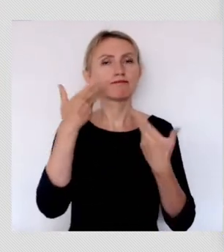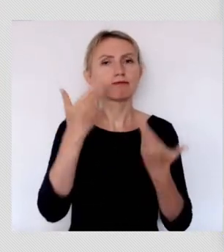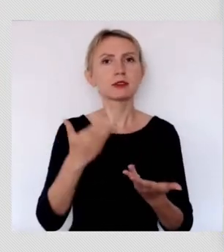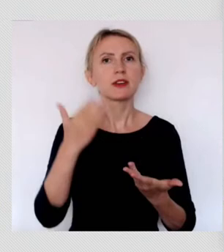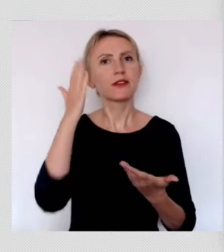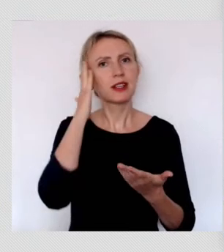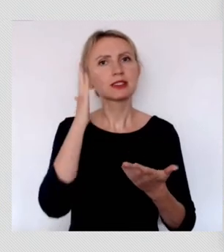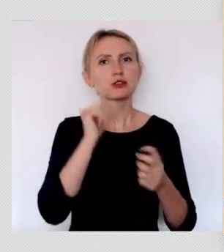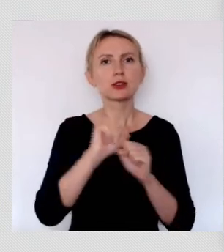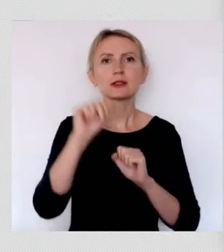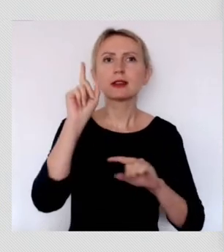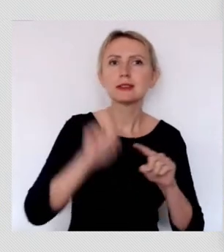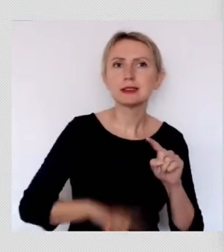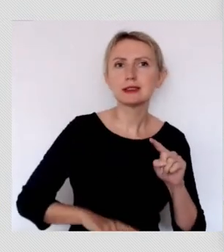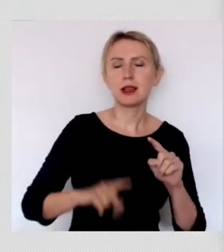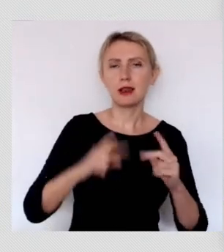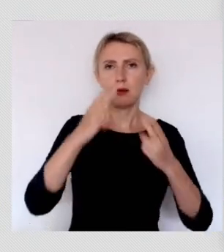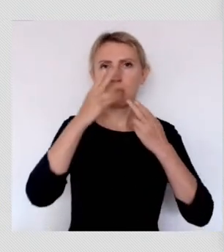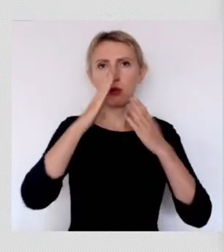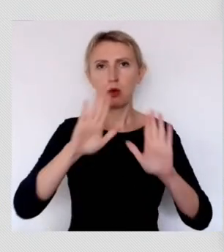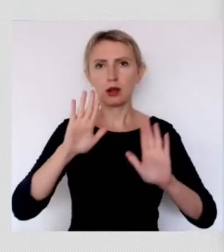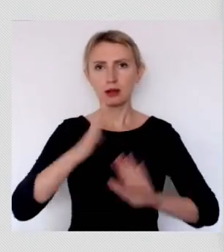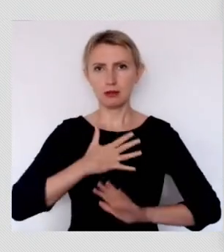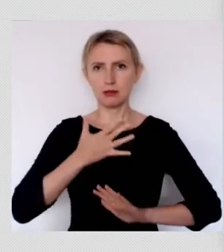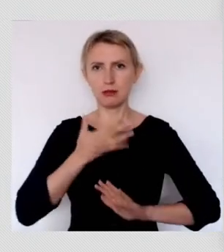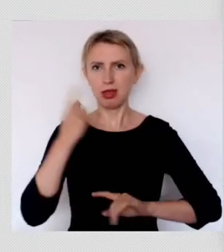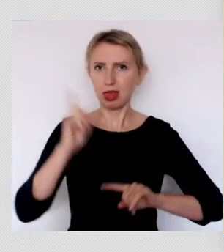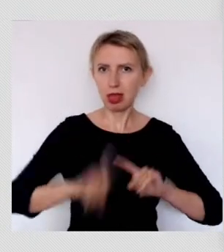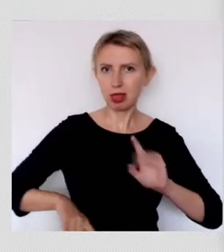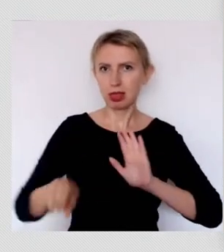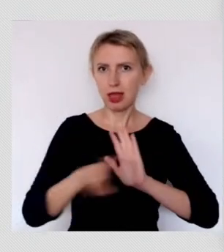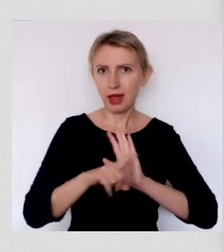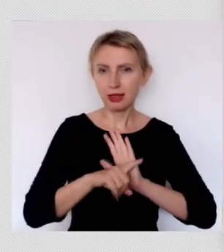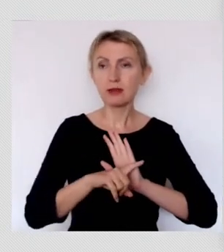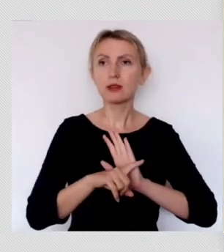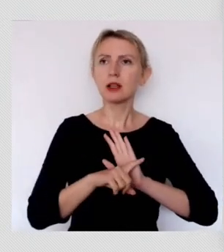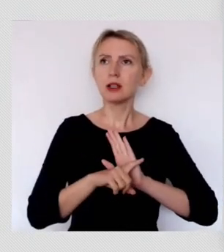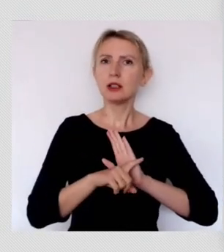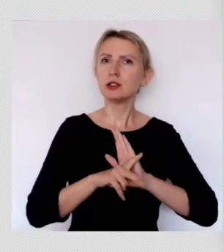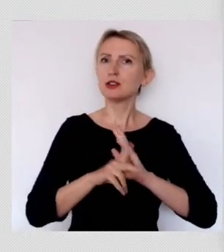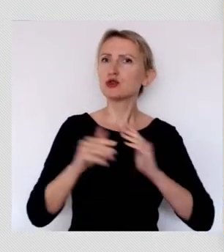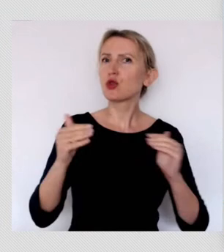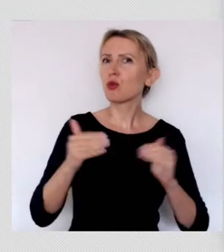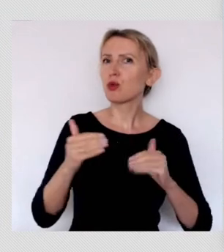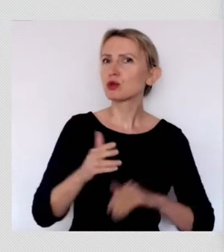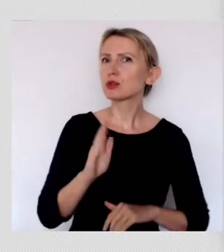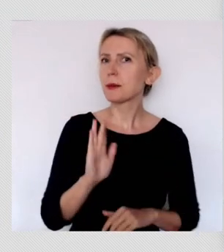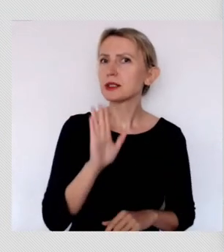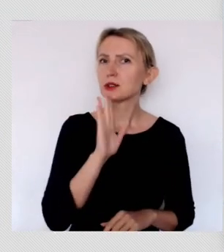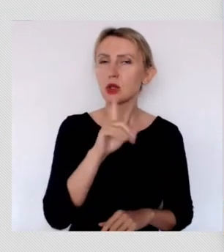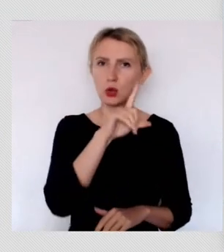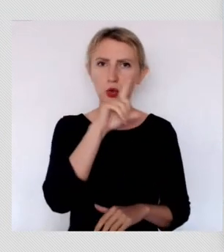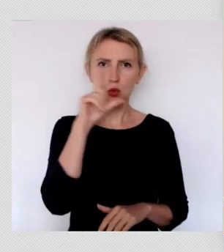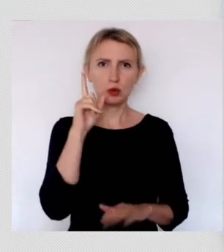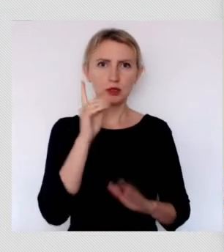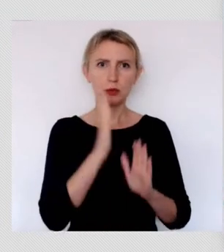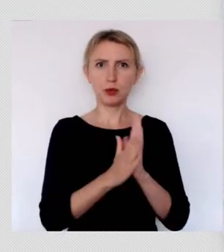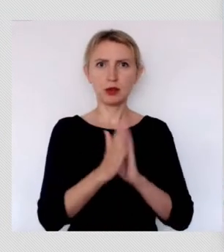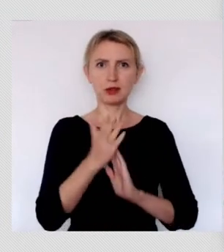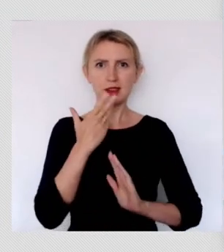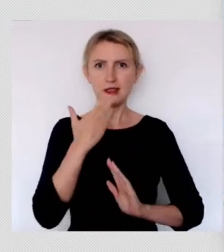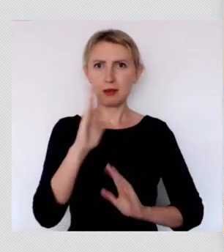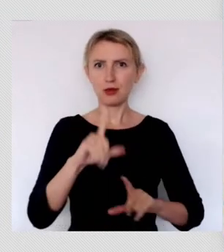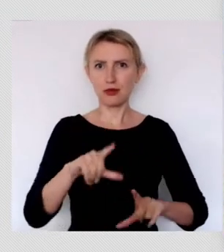i właśnie dzieląc się tymi nastrojami pesymistycznymi, czy trochę nie będzie tak, że ludzie po prostu nie pójdą do